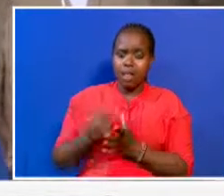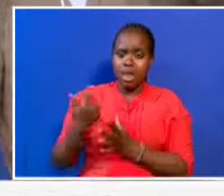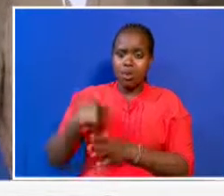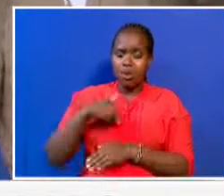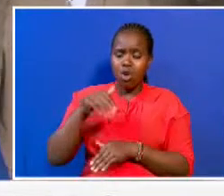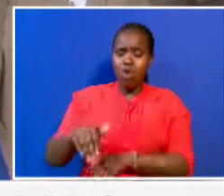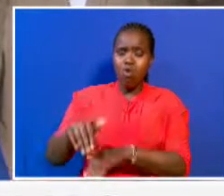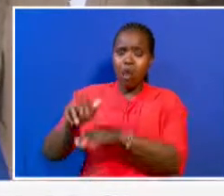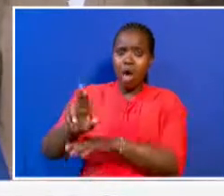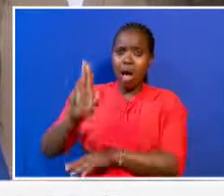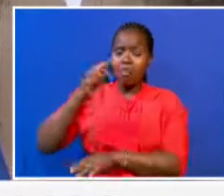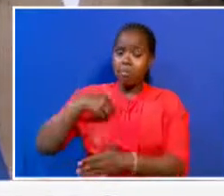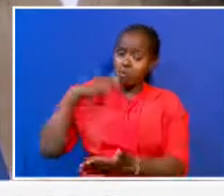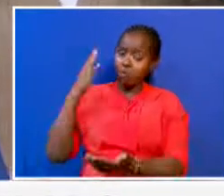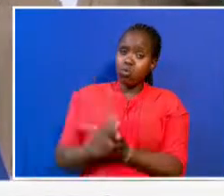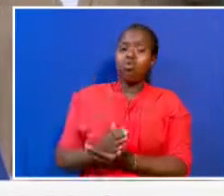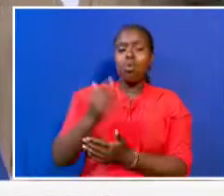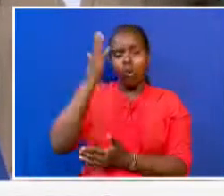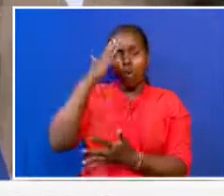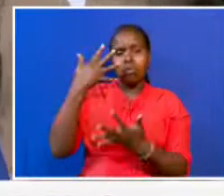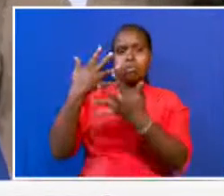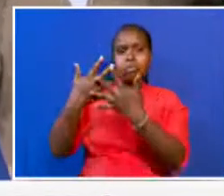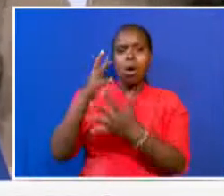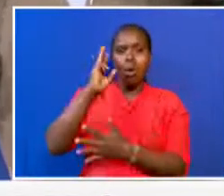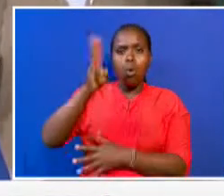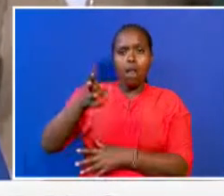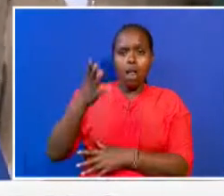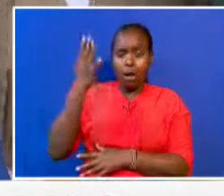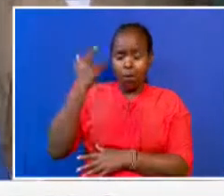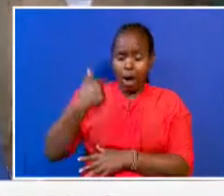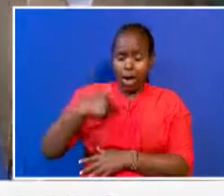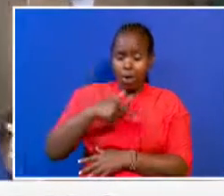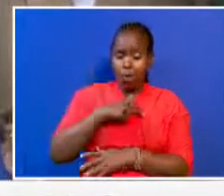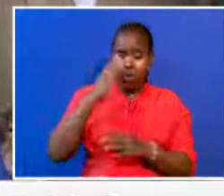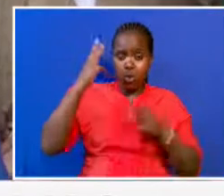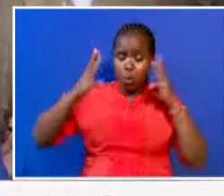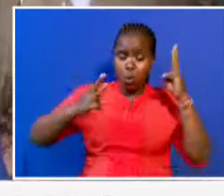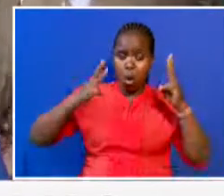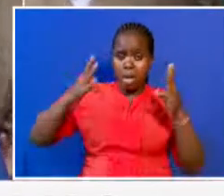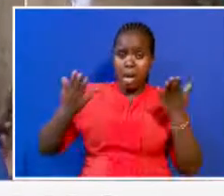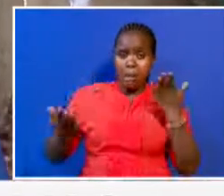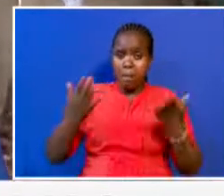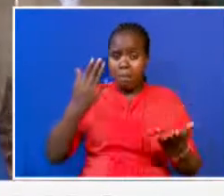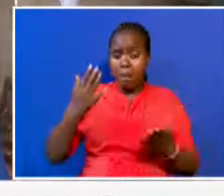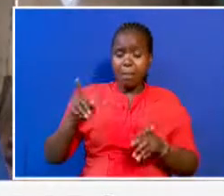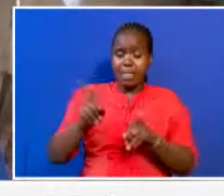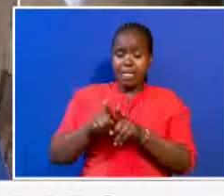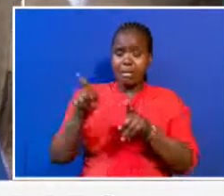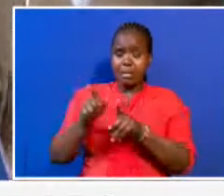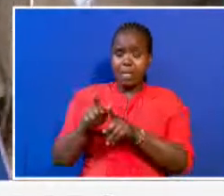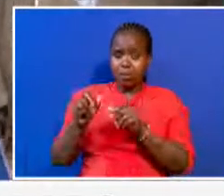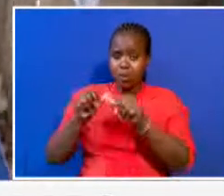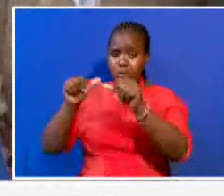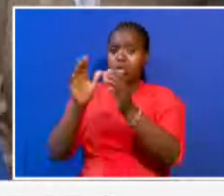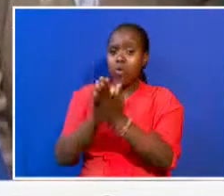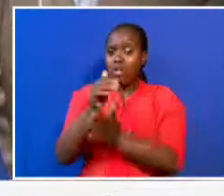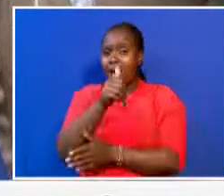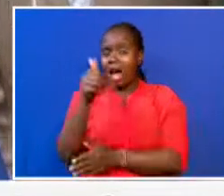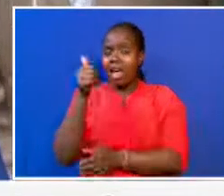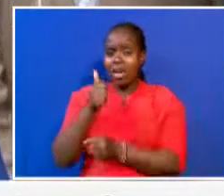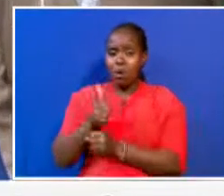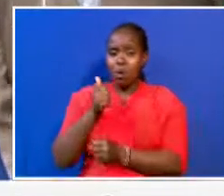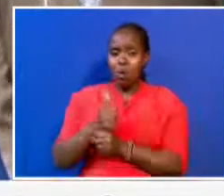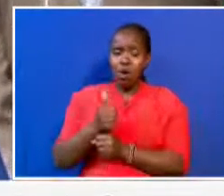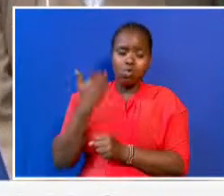tunafuata na niko na uhakika tutamshika, kwa sababu tunahofia anaweza kuwa anashughulika na mambo mengine